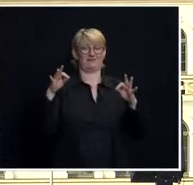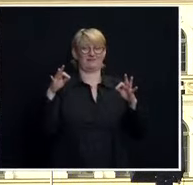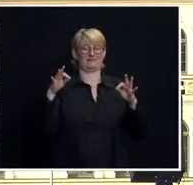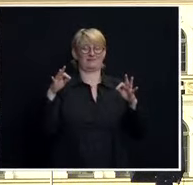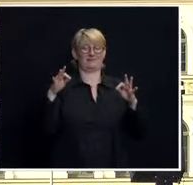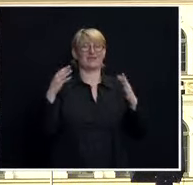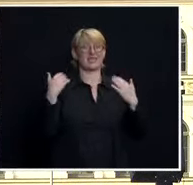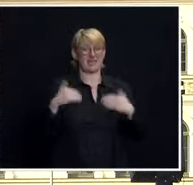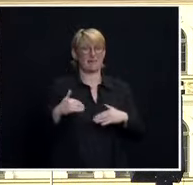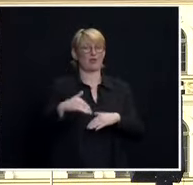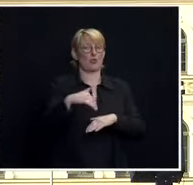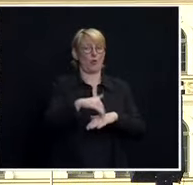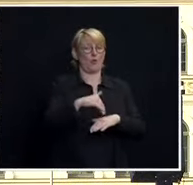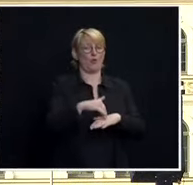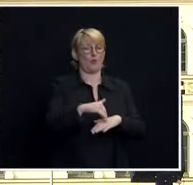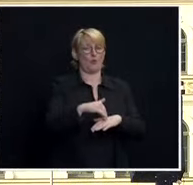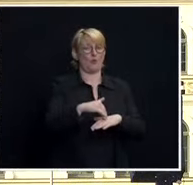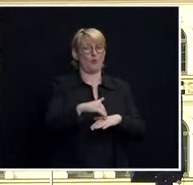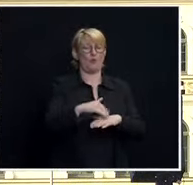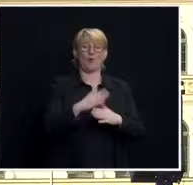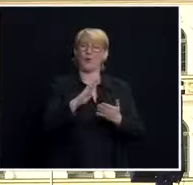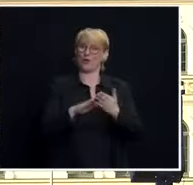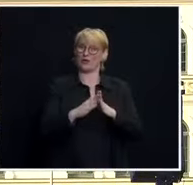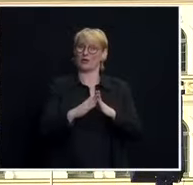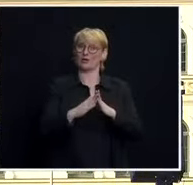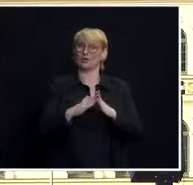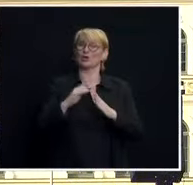noch oder schon wieder da.